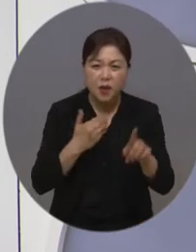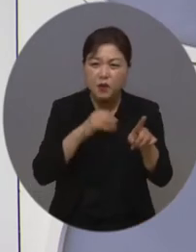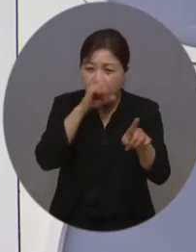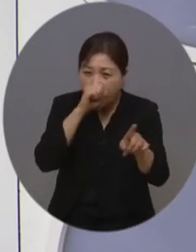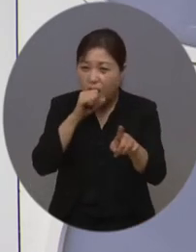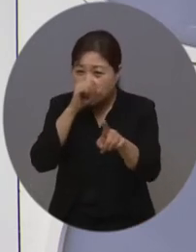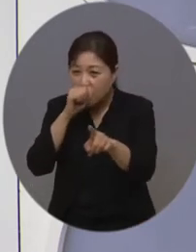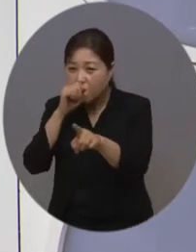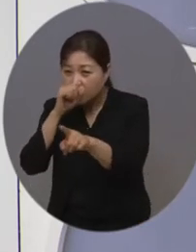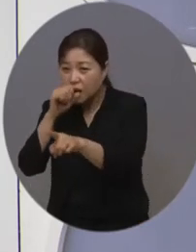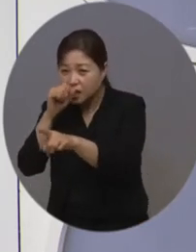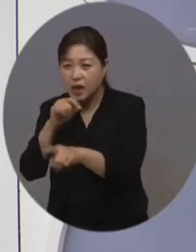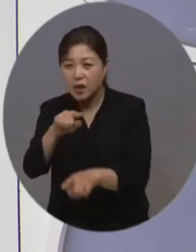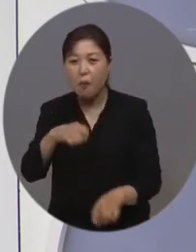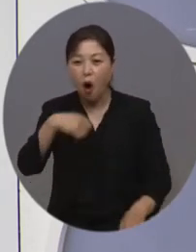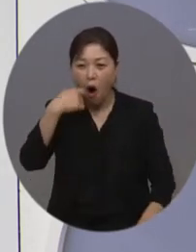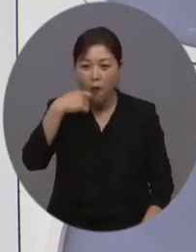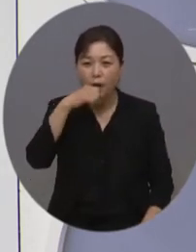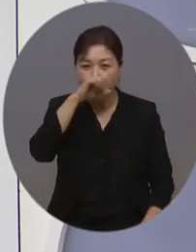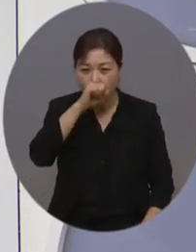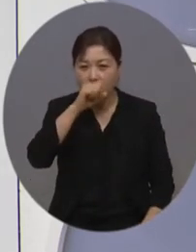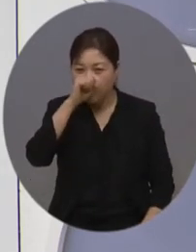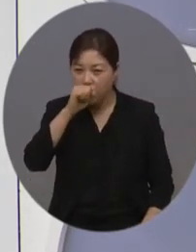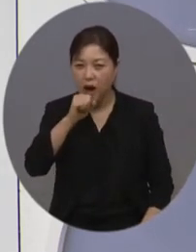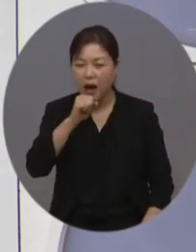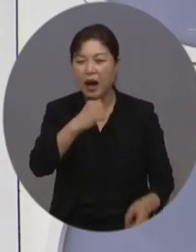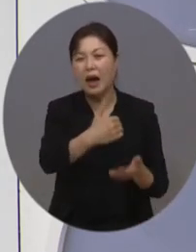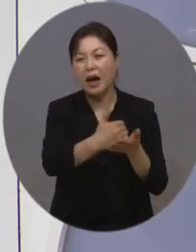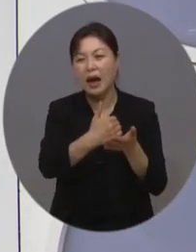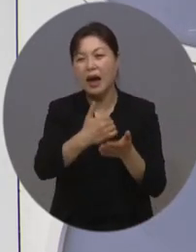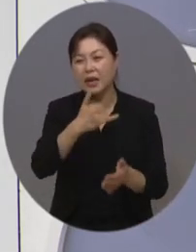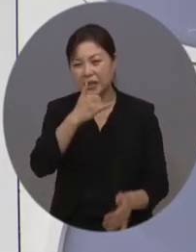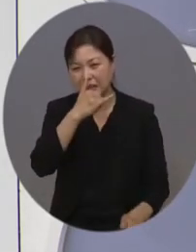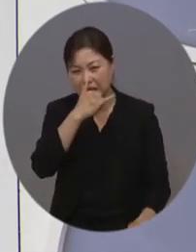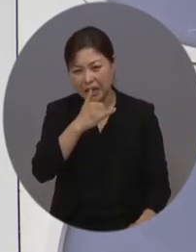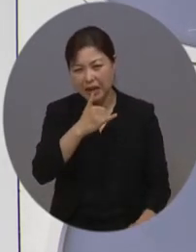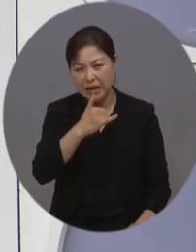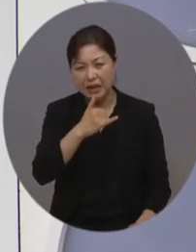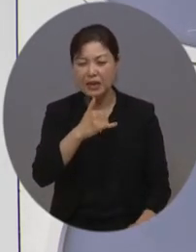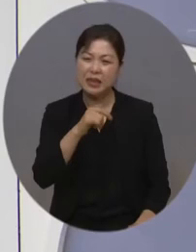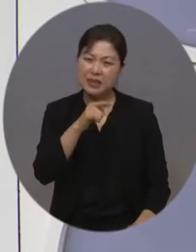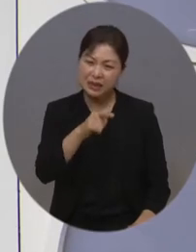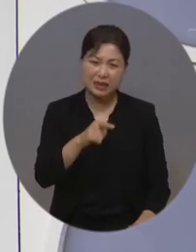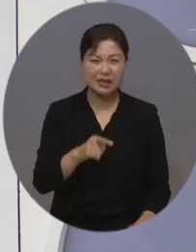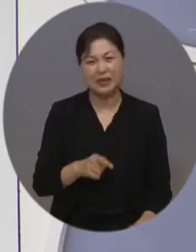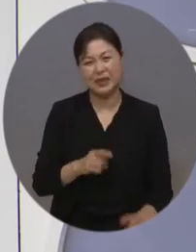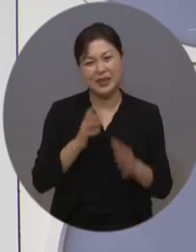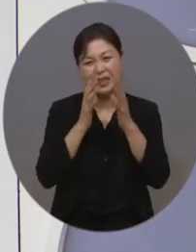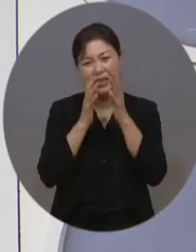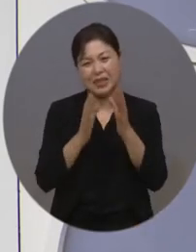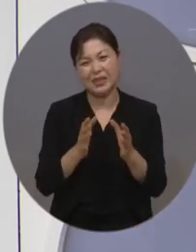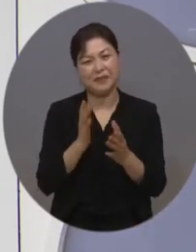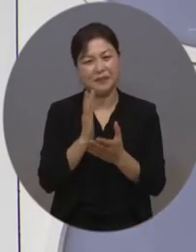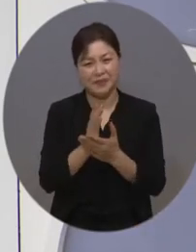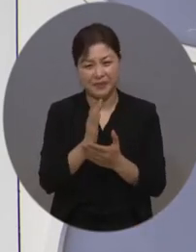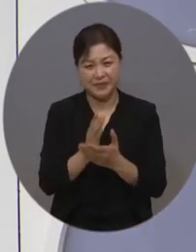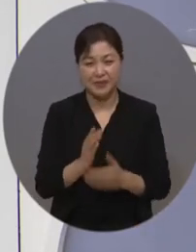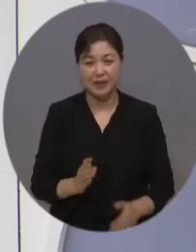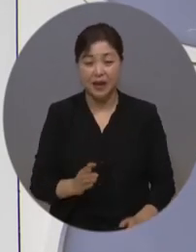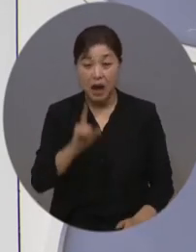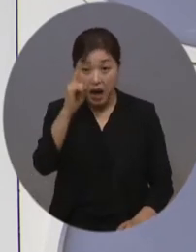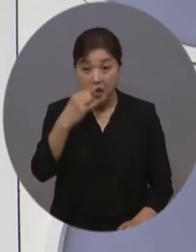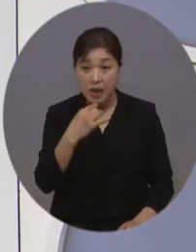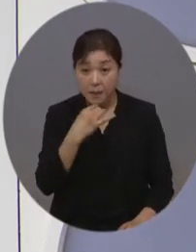뭐 먹으면 좋다 그러는데 그거는 꼭 속을 건 없습니다. 한 가지만